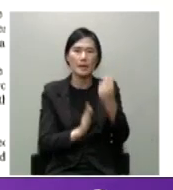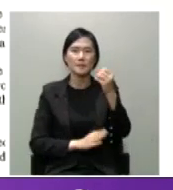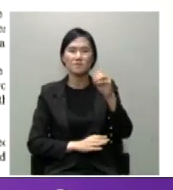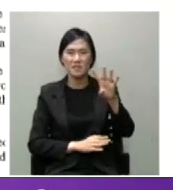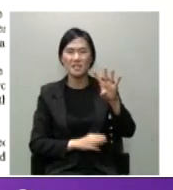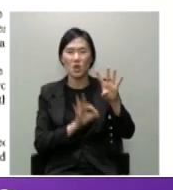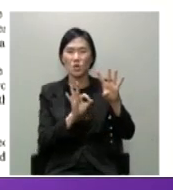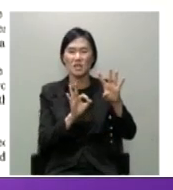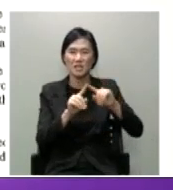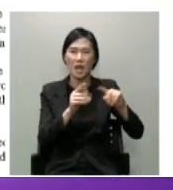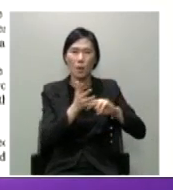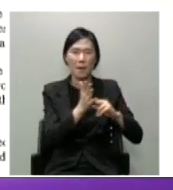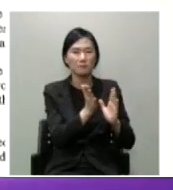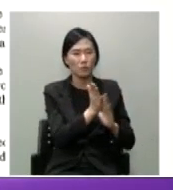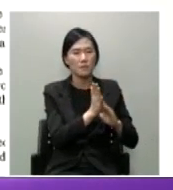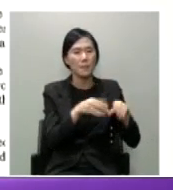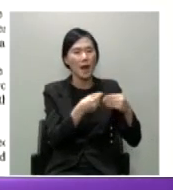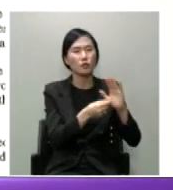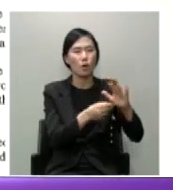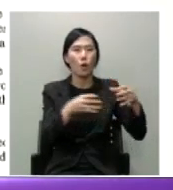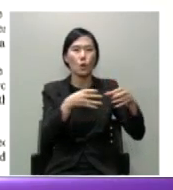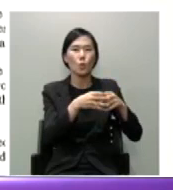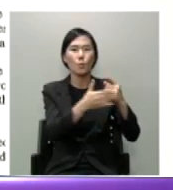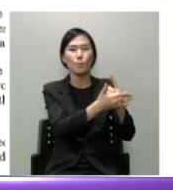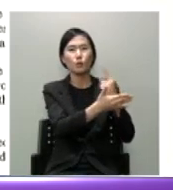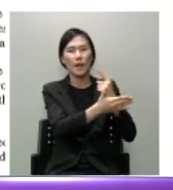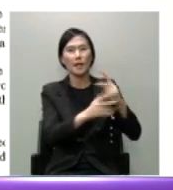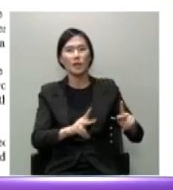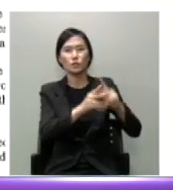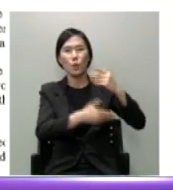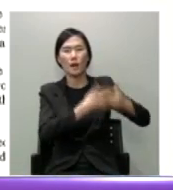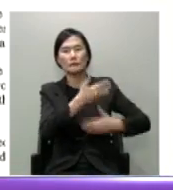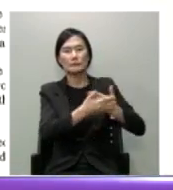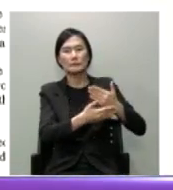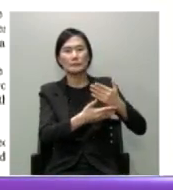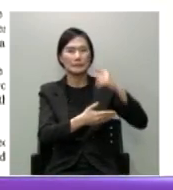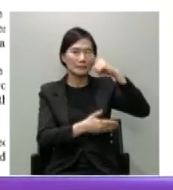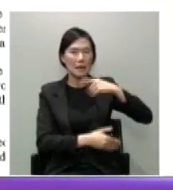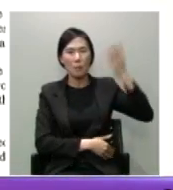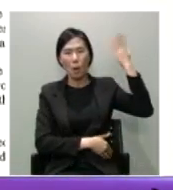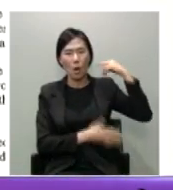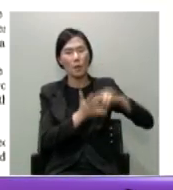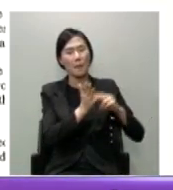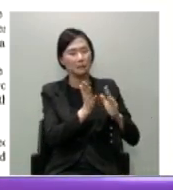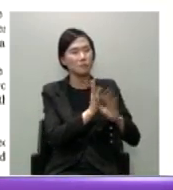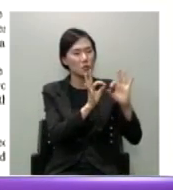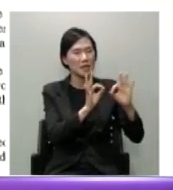14นั่นเป็นความสามารถของรัฐบาลและผู้แทนการค้าไทยในสมัยนั้นแ